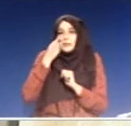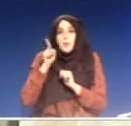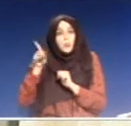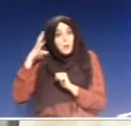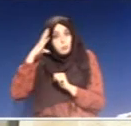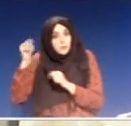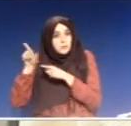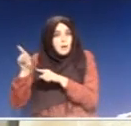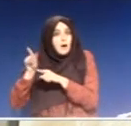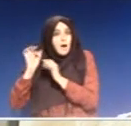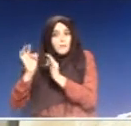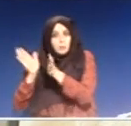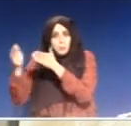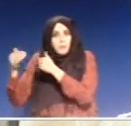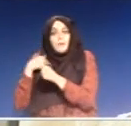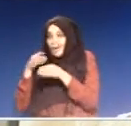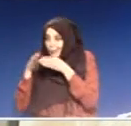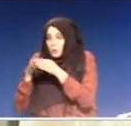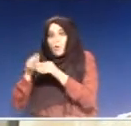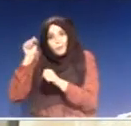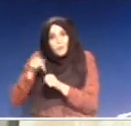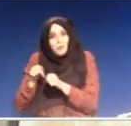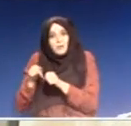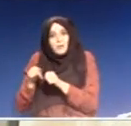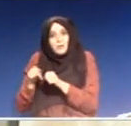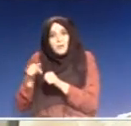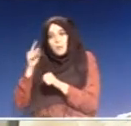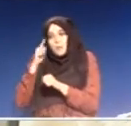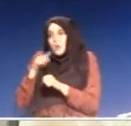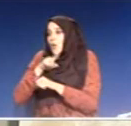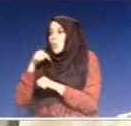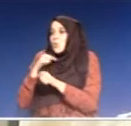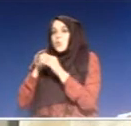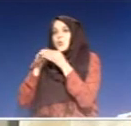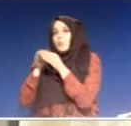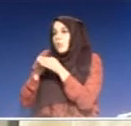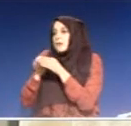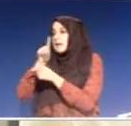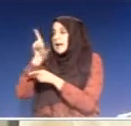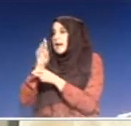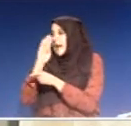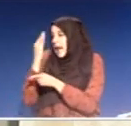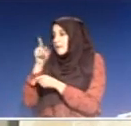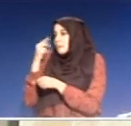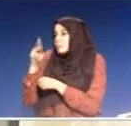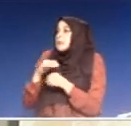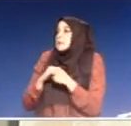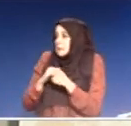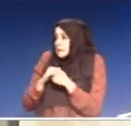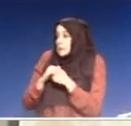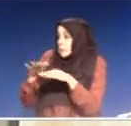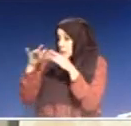ضرورة النزول عند رأي الخبراء. الخبراء، نعم. ثم